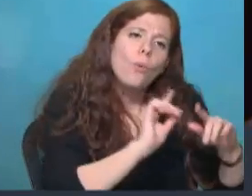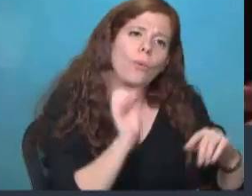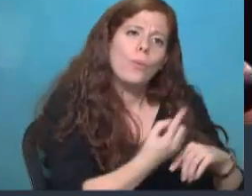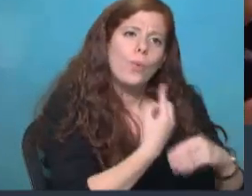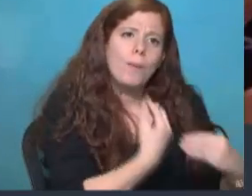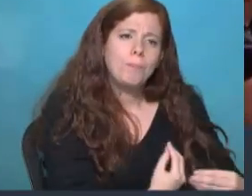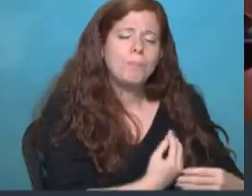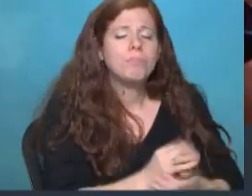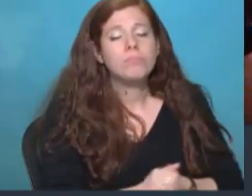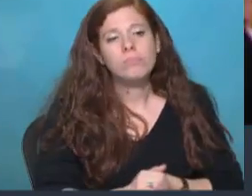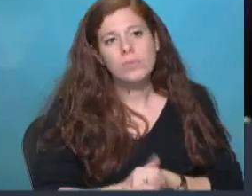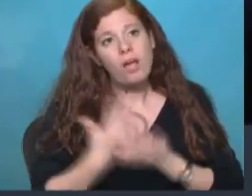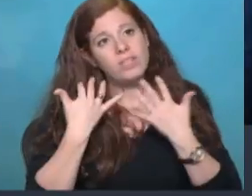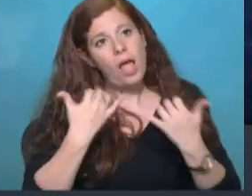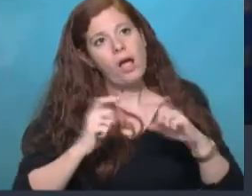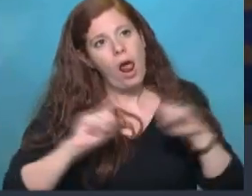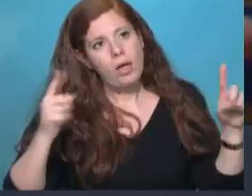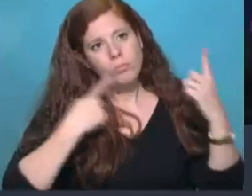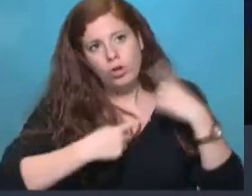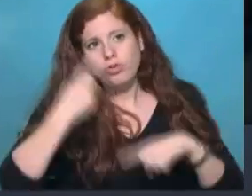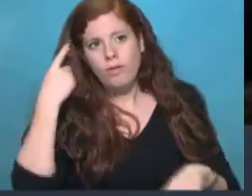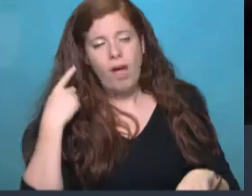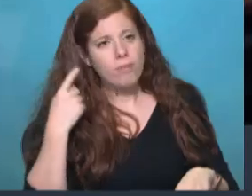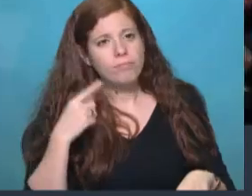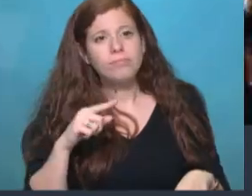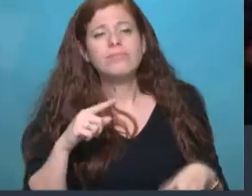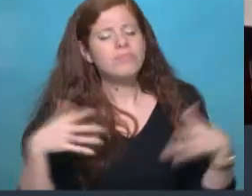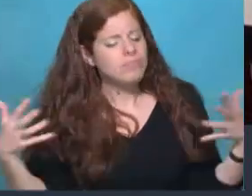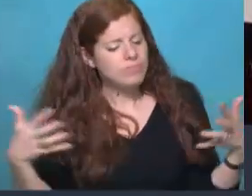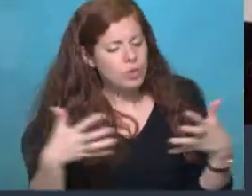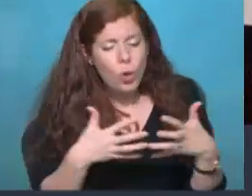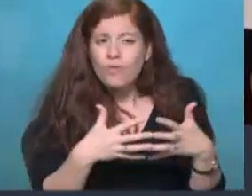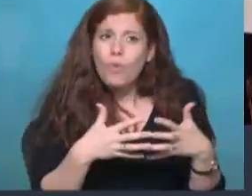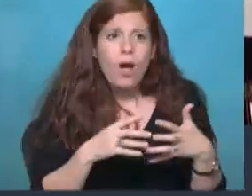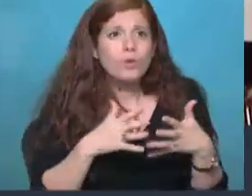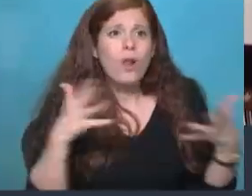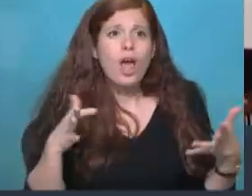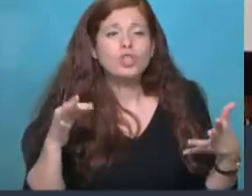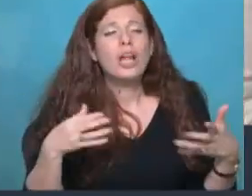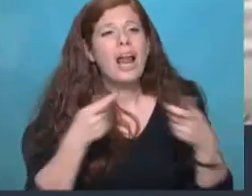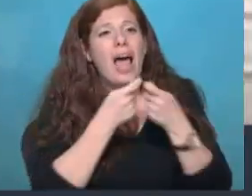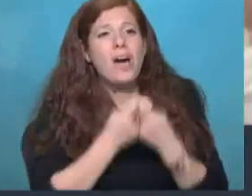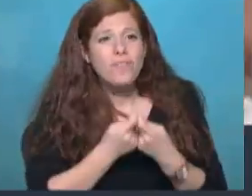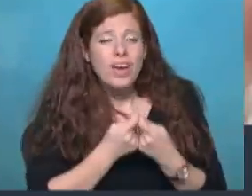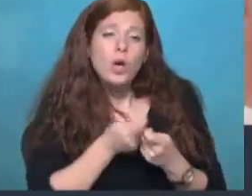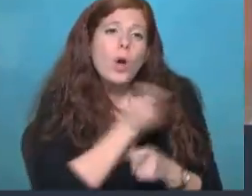אחר מהשנה שעברה, מולו דבוקה גדולה של חברות קונגרס דמוקרטיות לבושות כולן לבן.